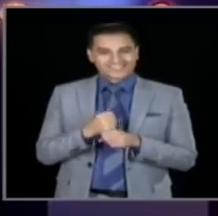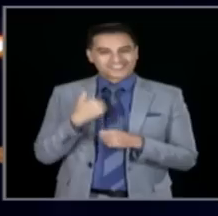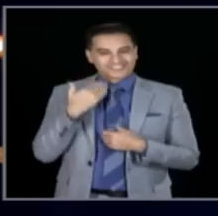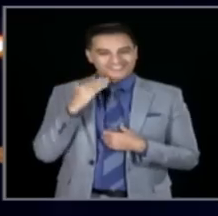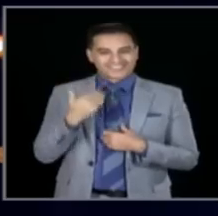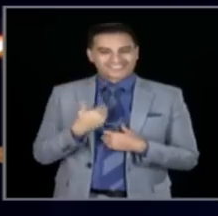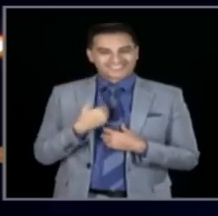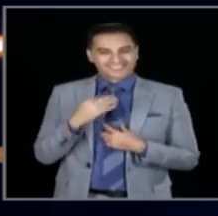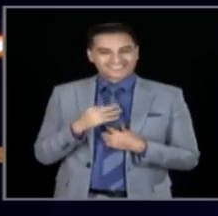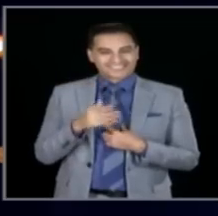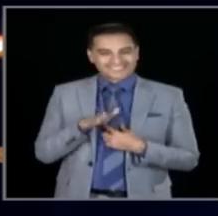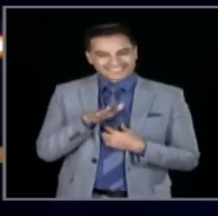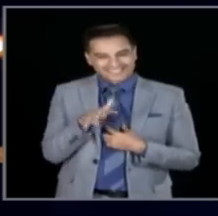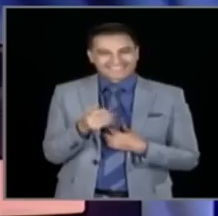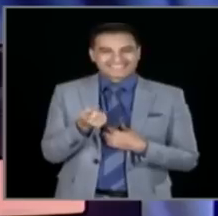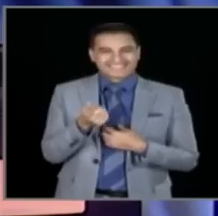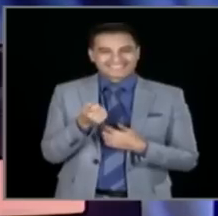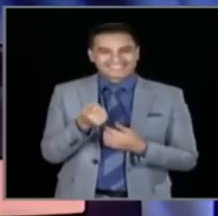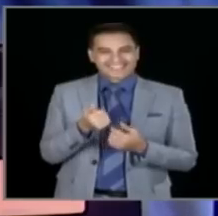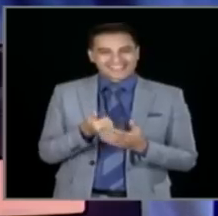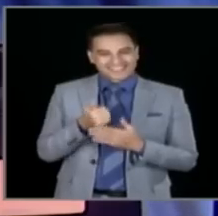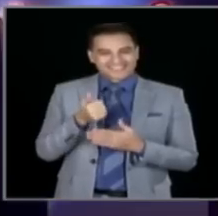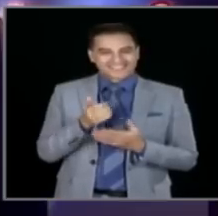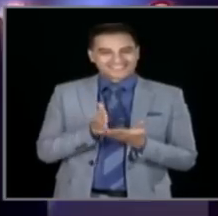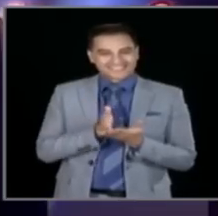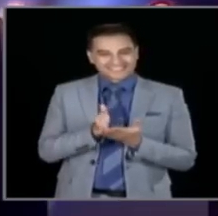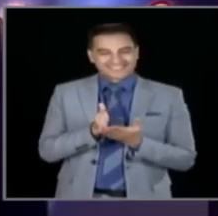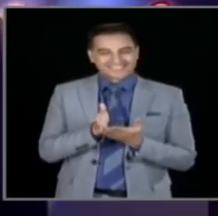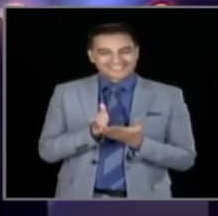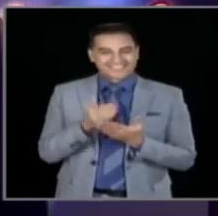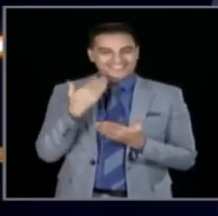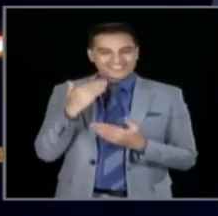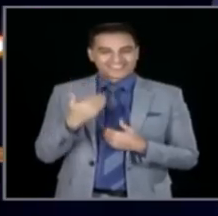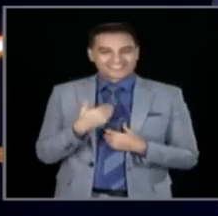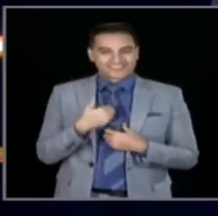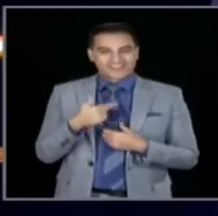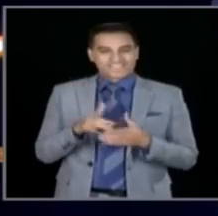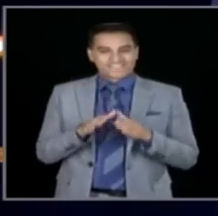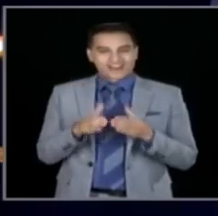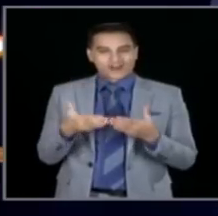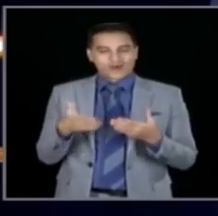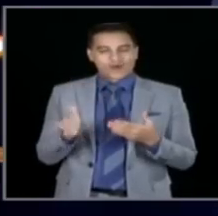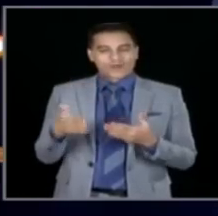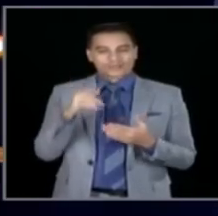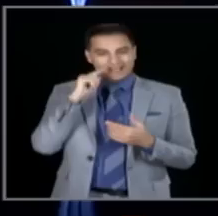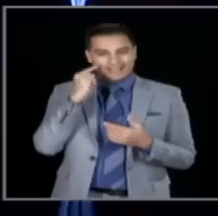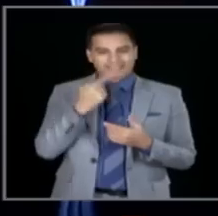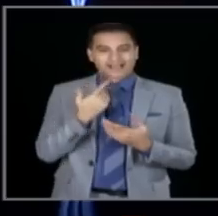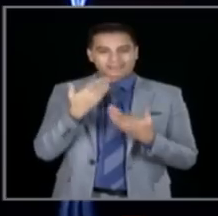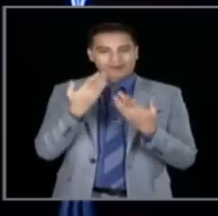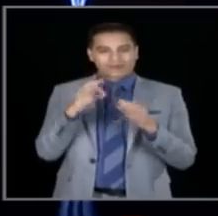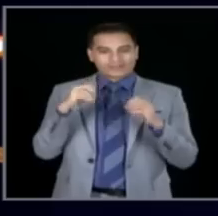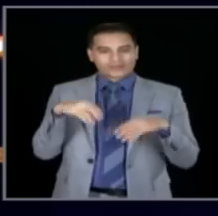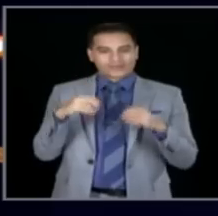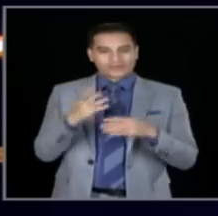ليا طبعا. ابتدى يظبط طبعا. شرف لي. فريق الحوت الأزرق بتمنى لكم كل التوفيق، نحيي